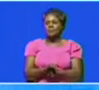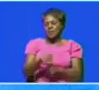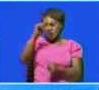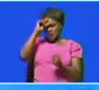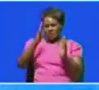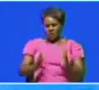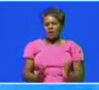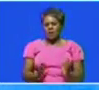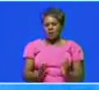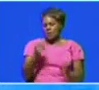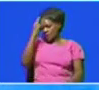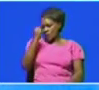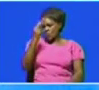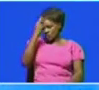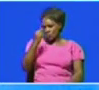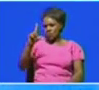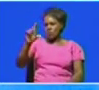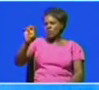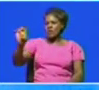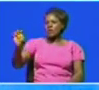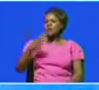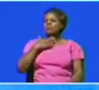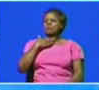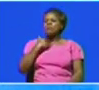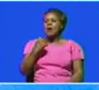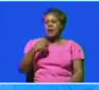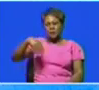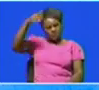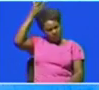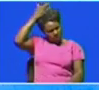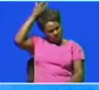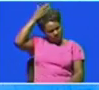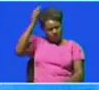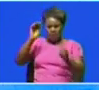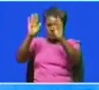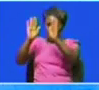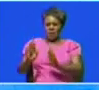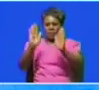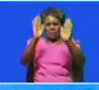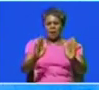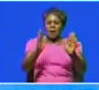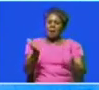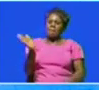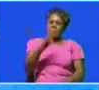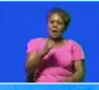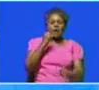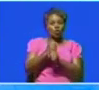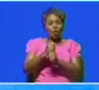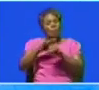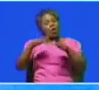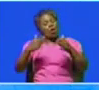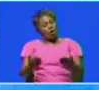Gavana wa kaunti ya Nakuru Lee Kinyanjui amewataka wauguzi wa Nakuru ambao wako mgomoni kurejea kazini la